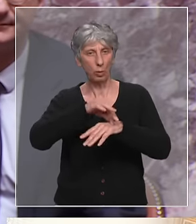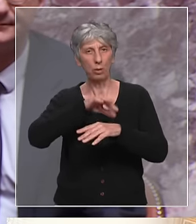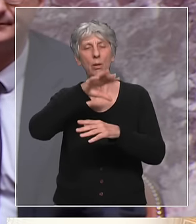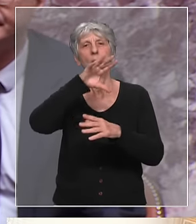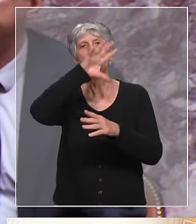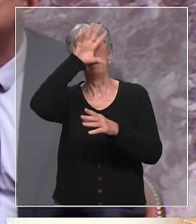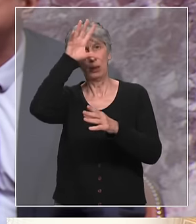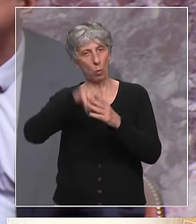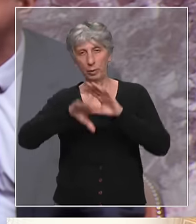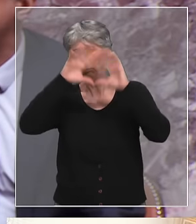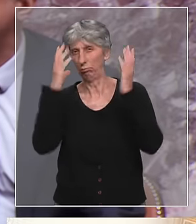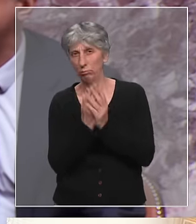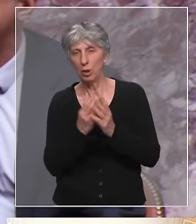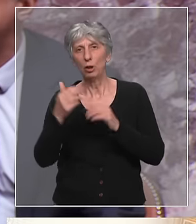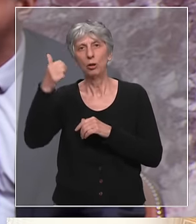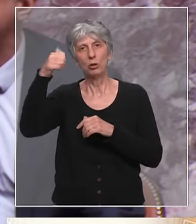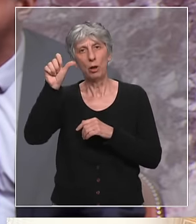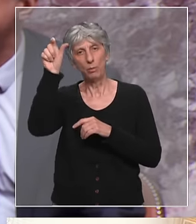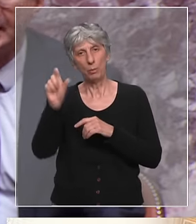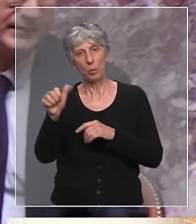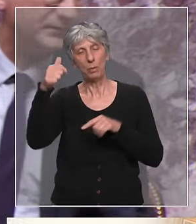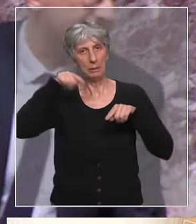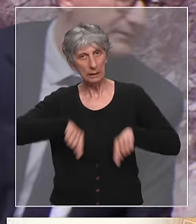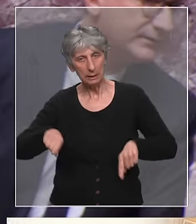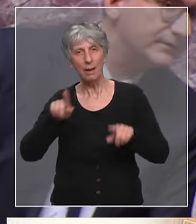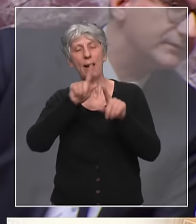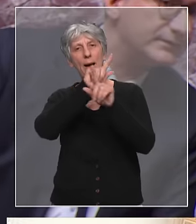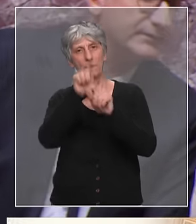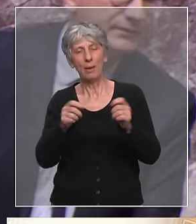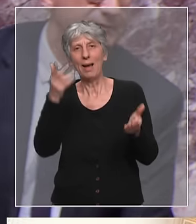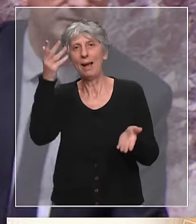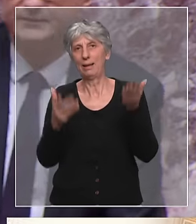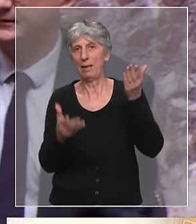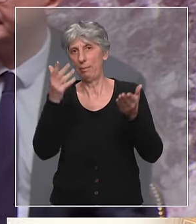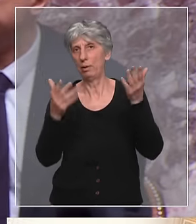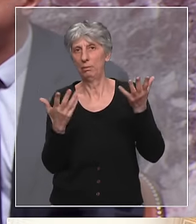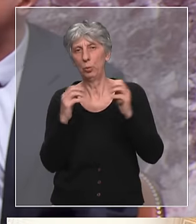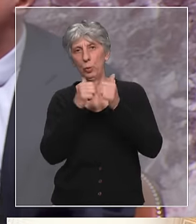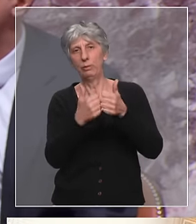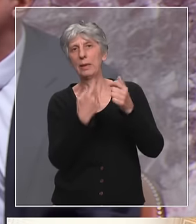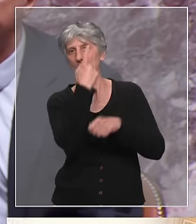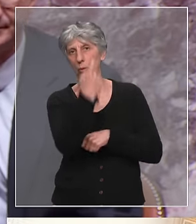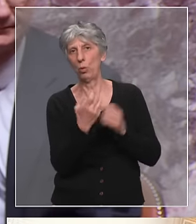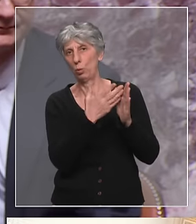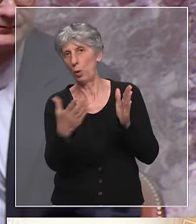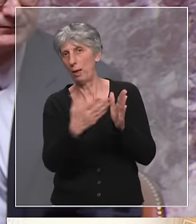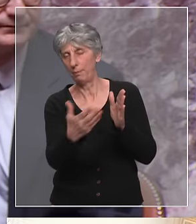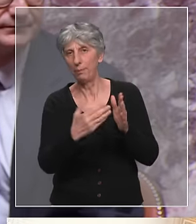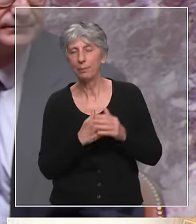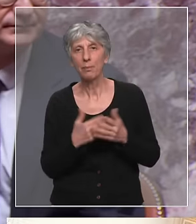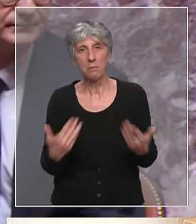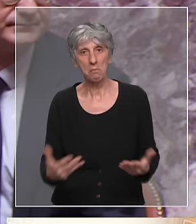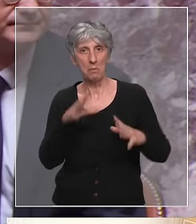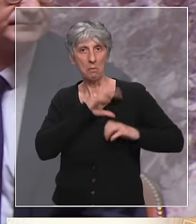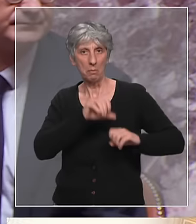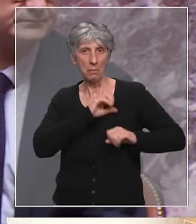comprises. Seul le Premier ministre répondra et veillera à respecter un équilibre avec la durée des questions posées. Nous expérimenterons cette